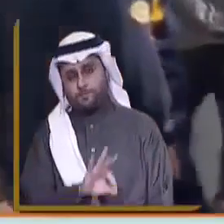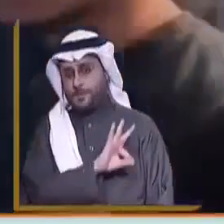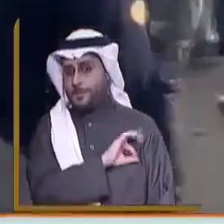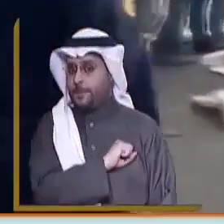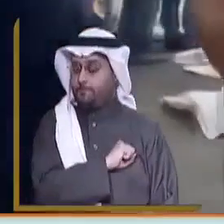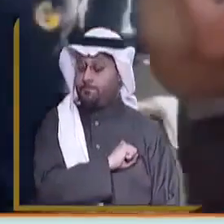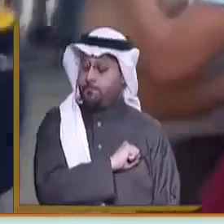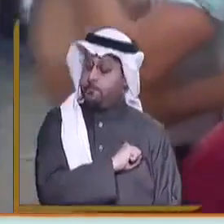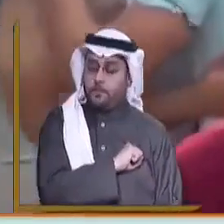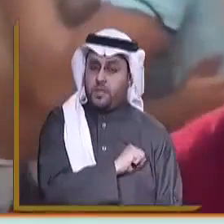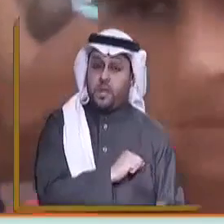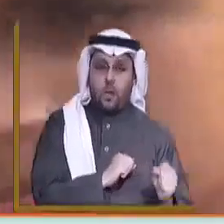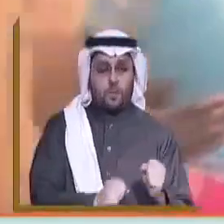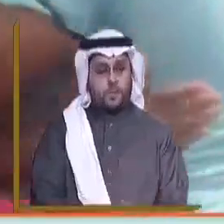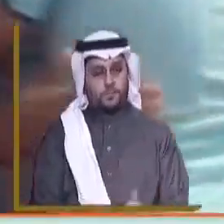الصحه